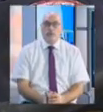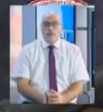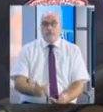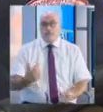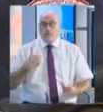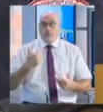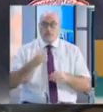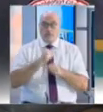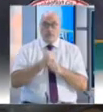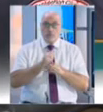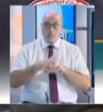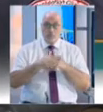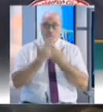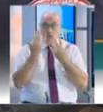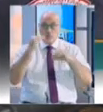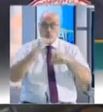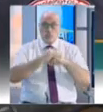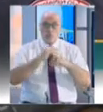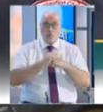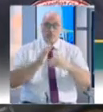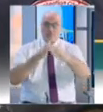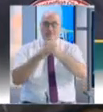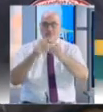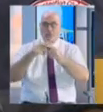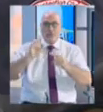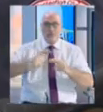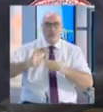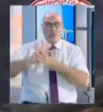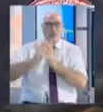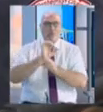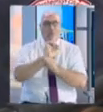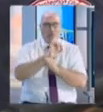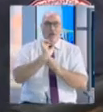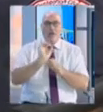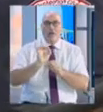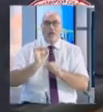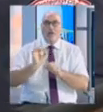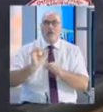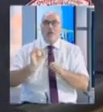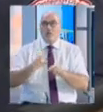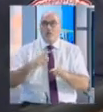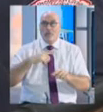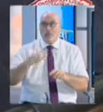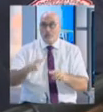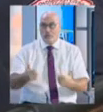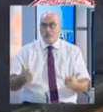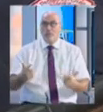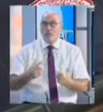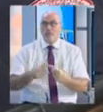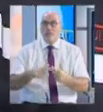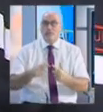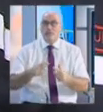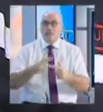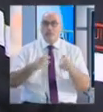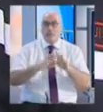ونهارا قصد المساعدة في إخماد الحرائق المتواجدة والمسجلة في عدة